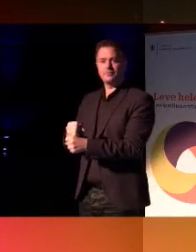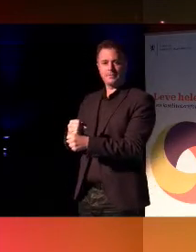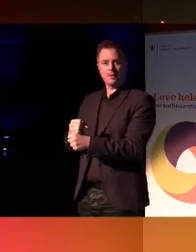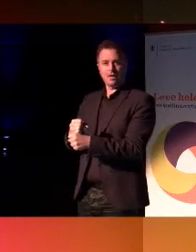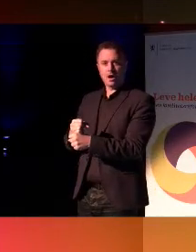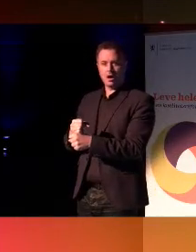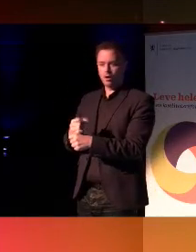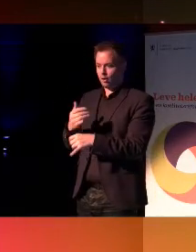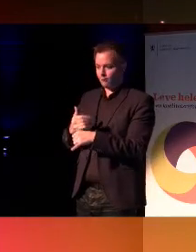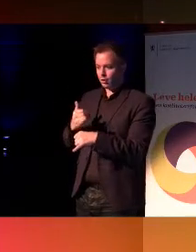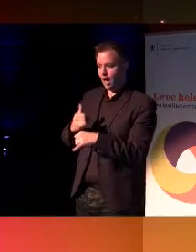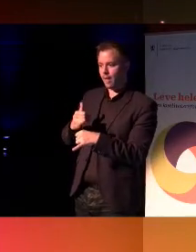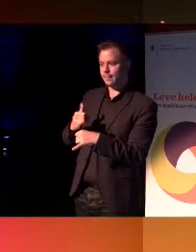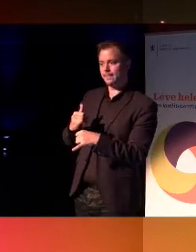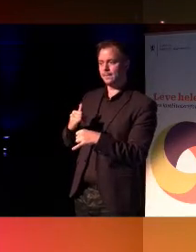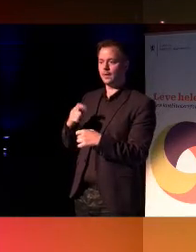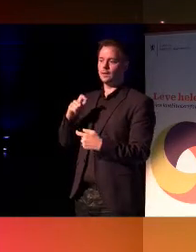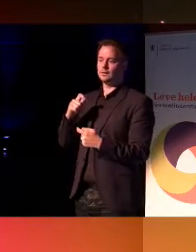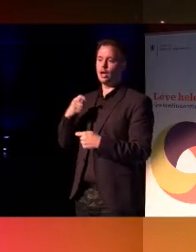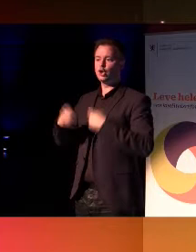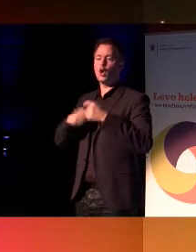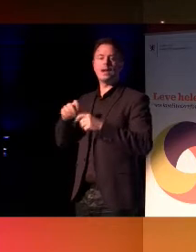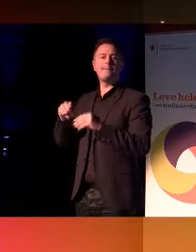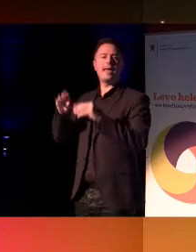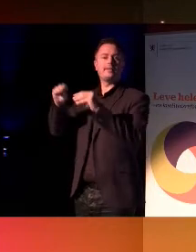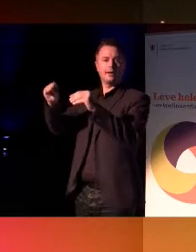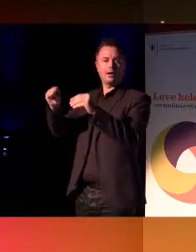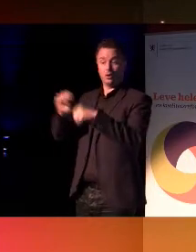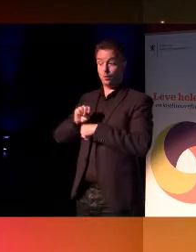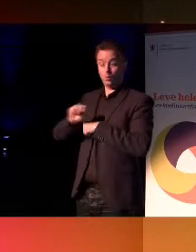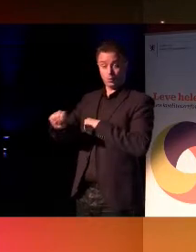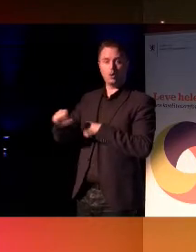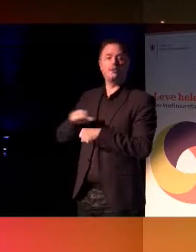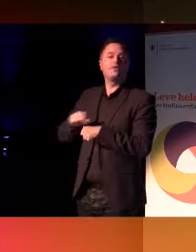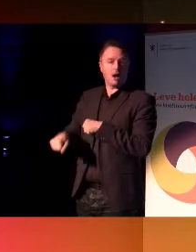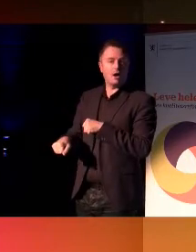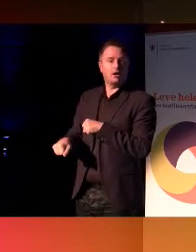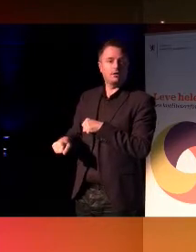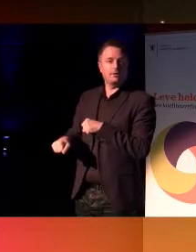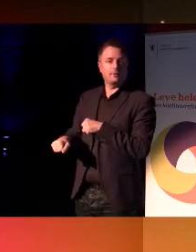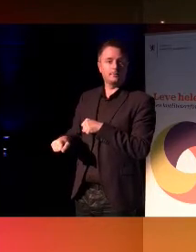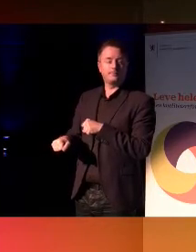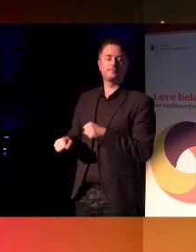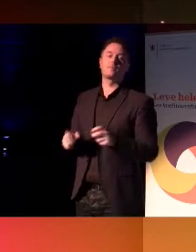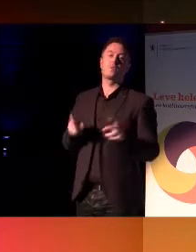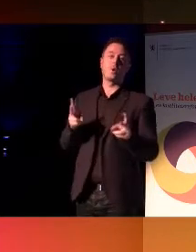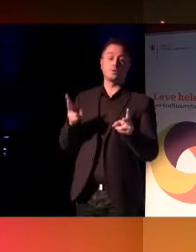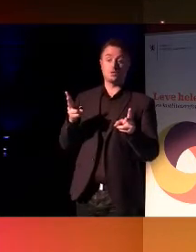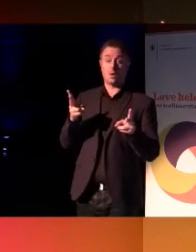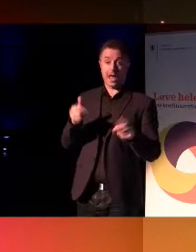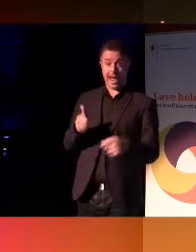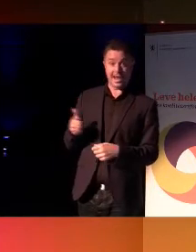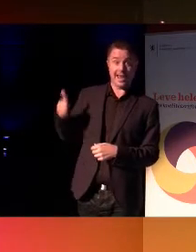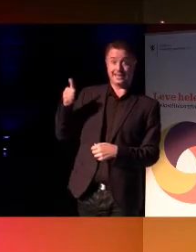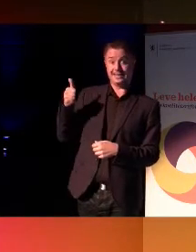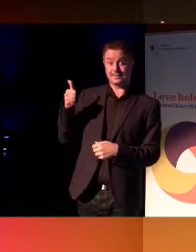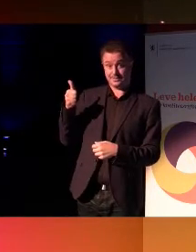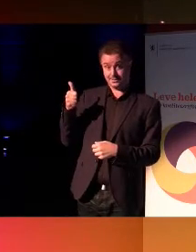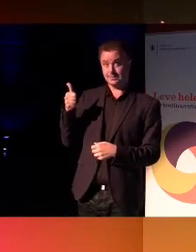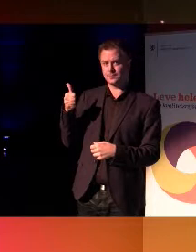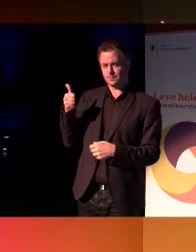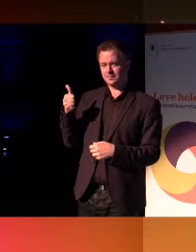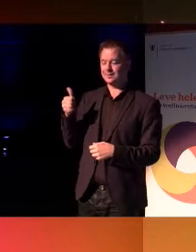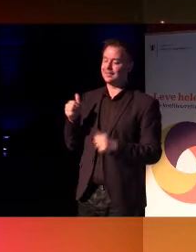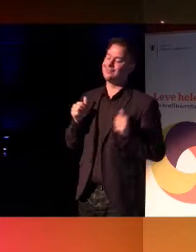og utviklingen av dette området. Og så det noe her også med ledelsens